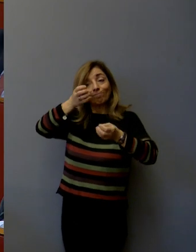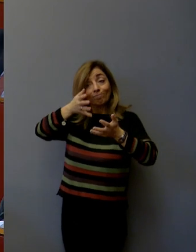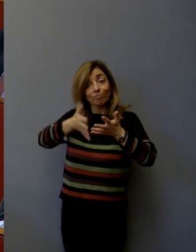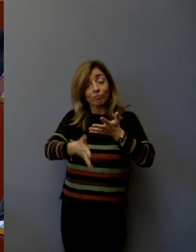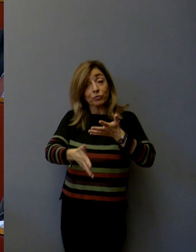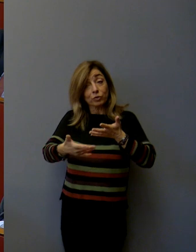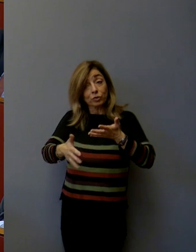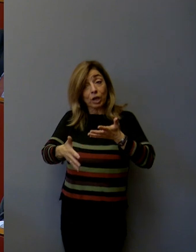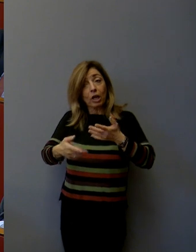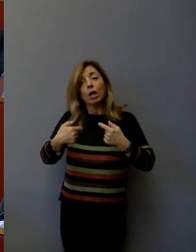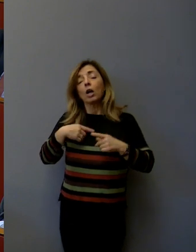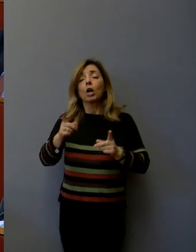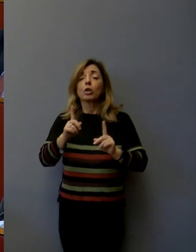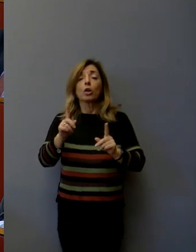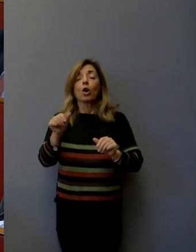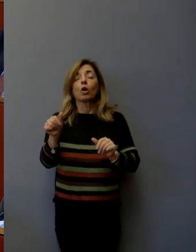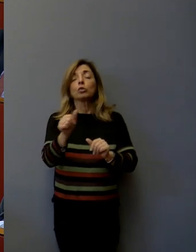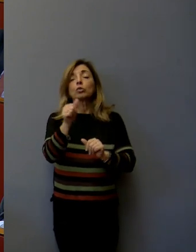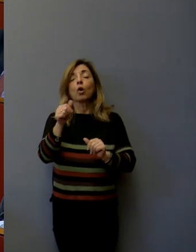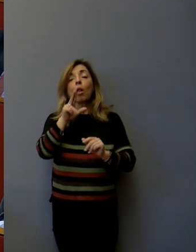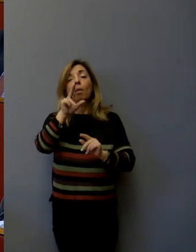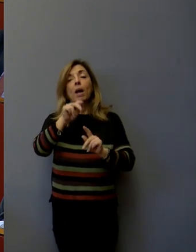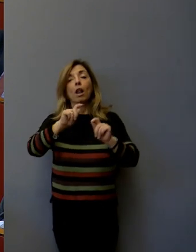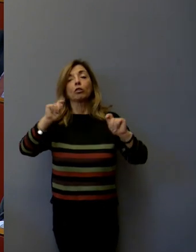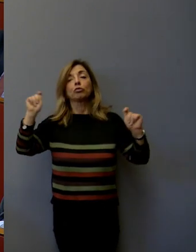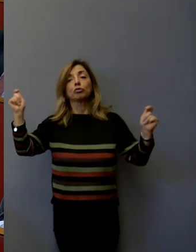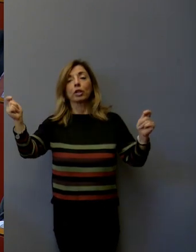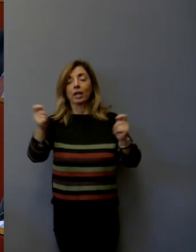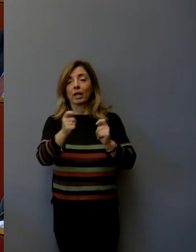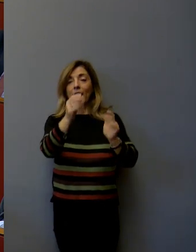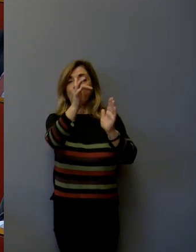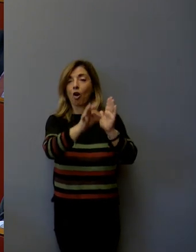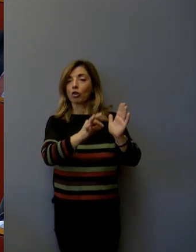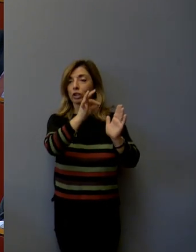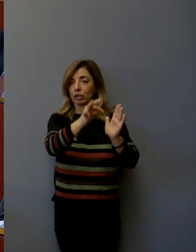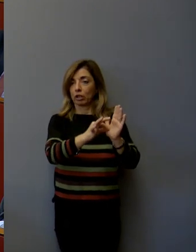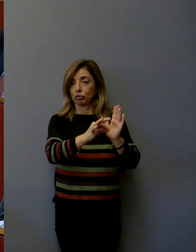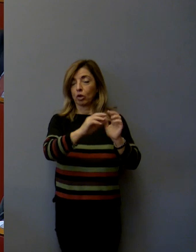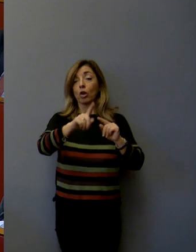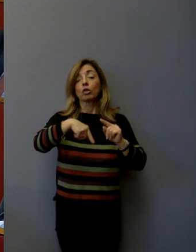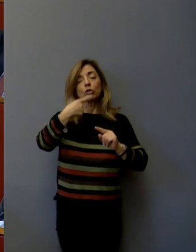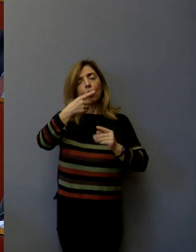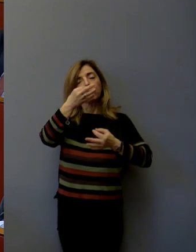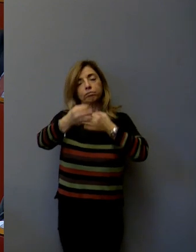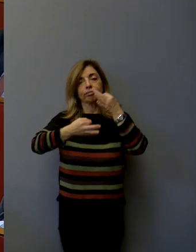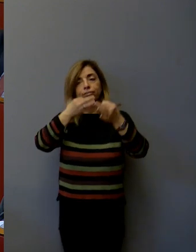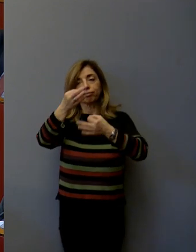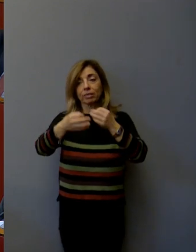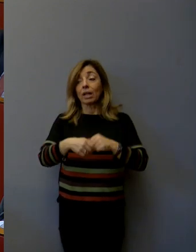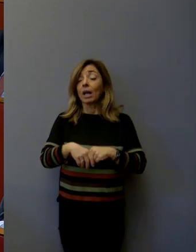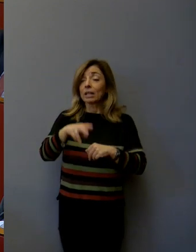una premessa generale sul perché poi l'ordine del giorno che vado a descrivere sono diversi.340